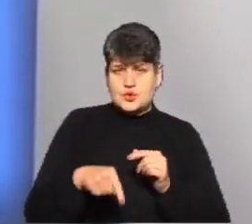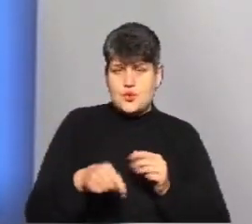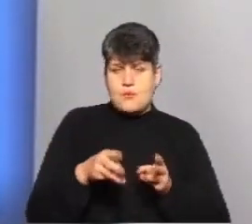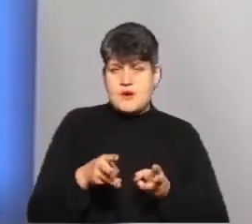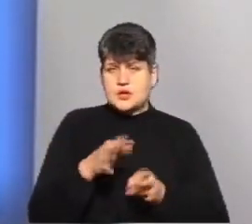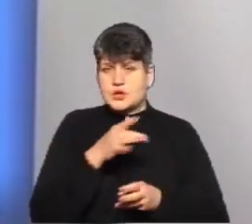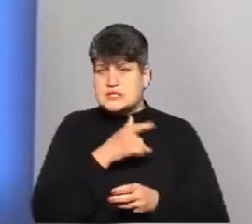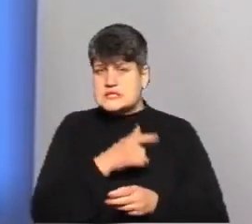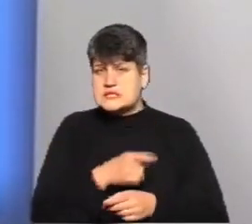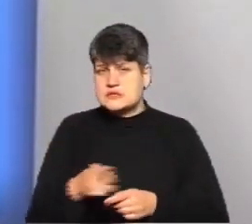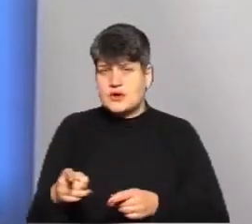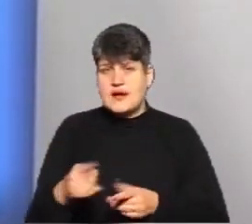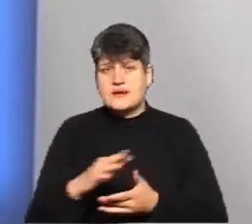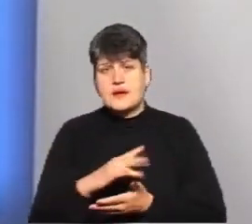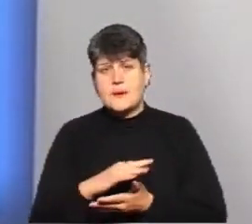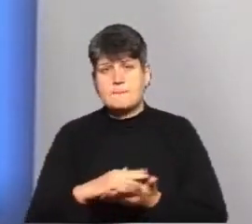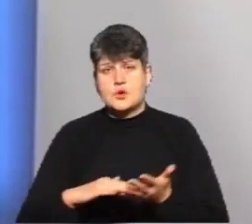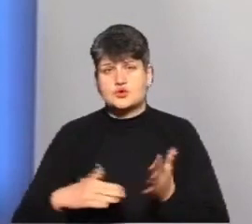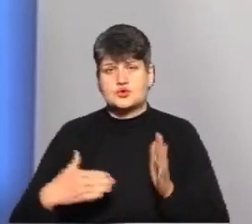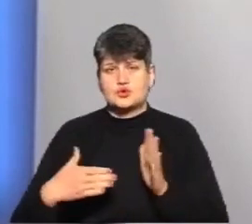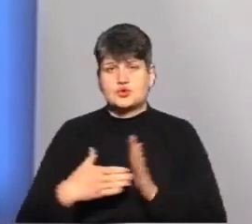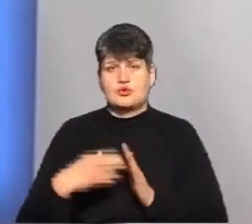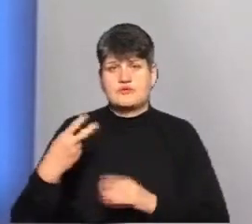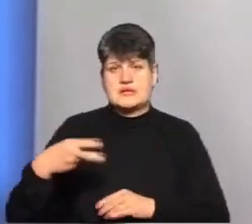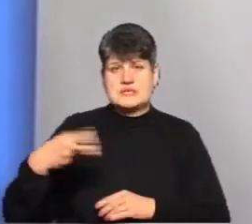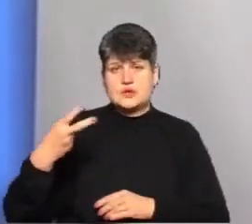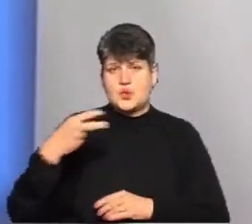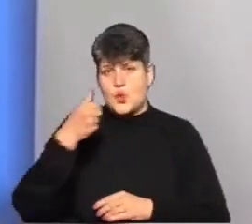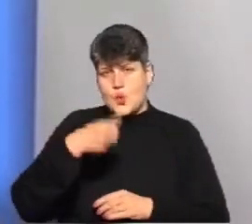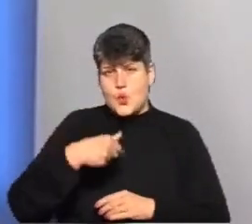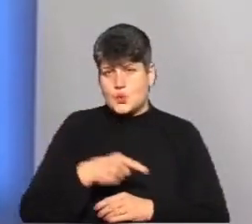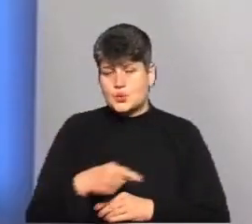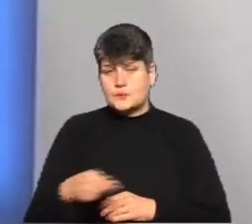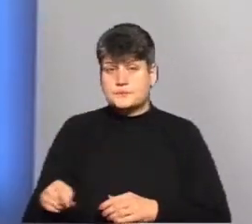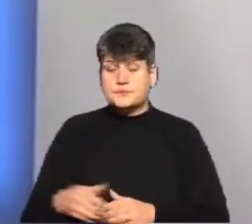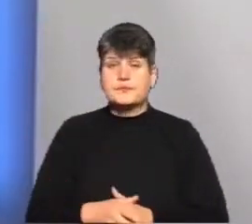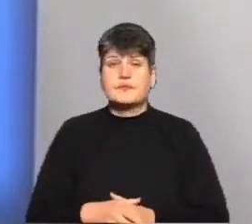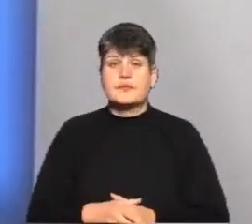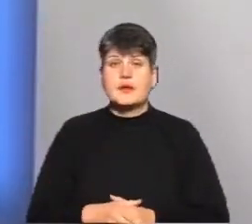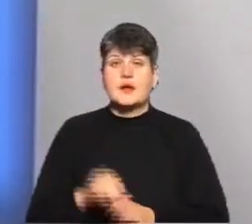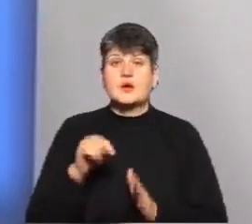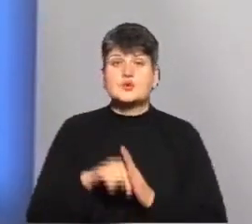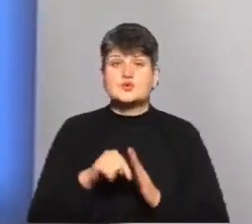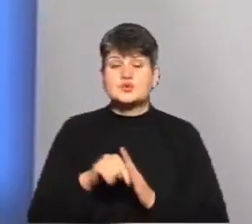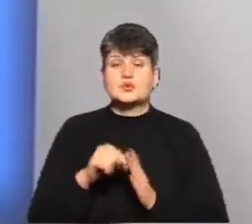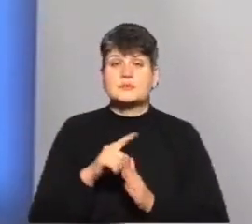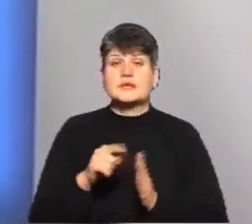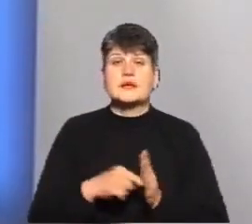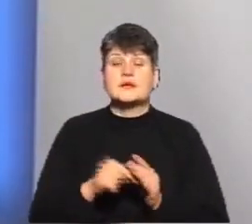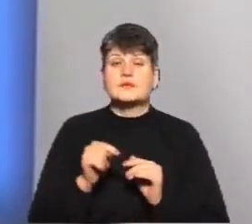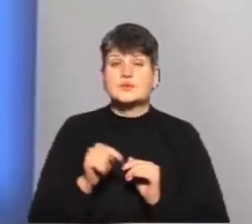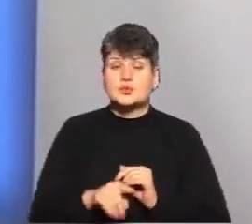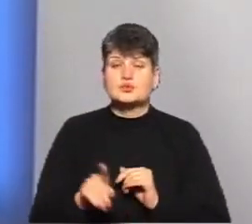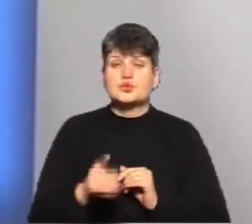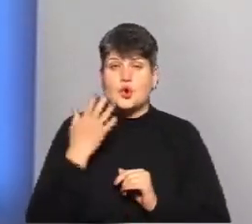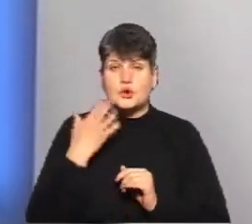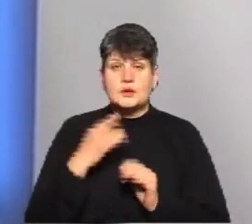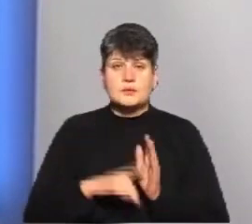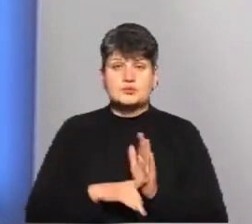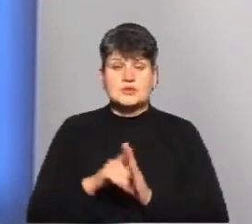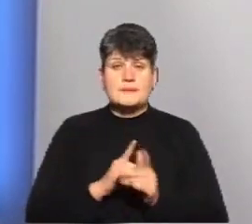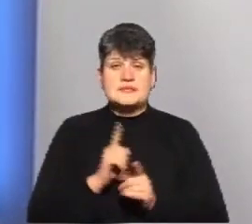все-таки продовжують до 2022 року. Суть питання в тому, що коли ми почнемо змінювати